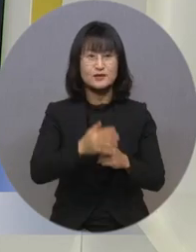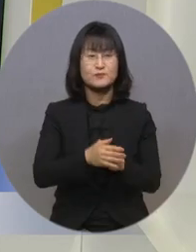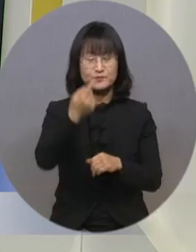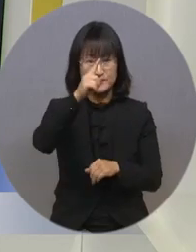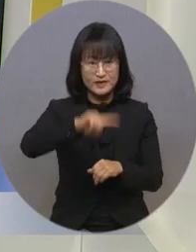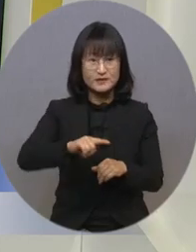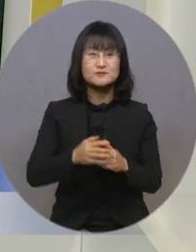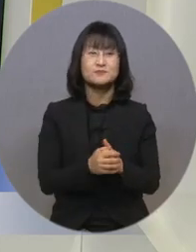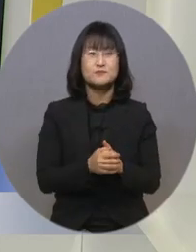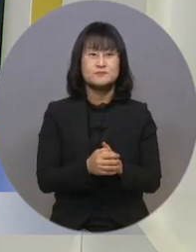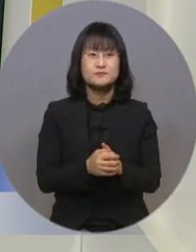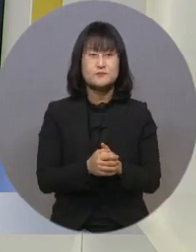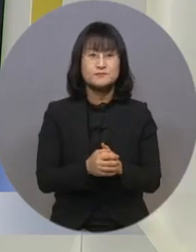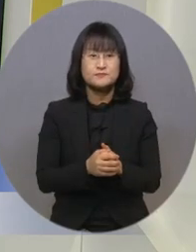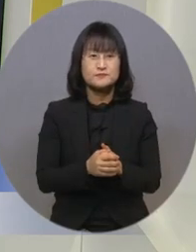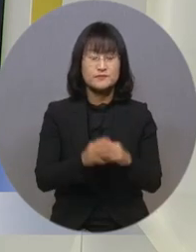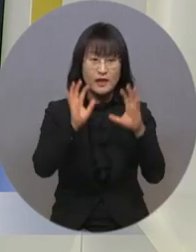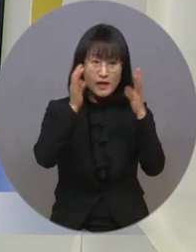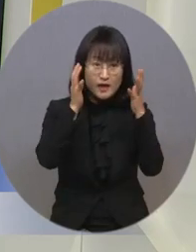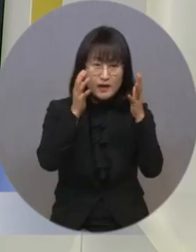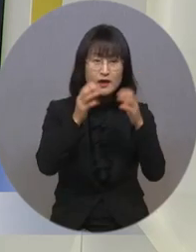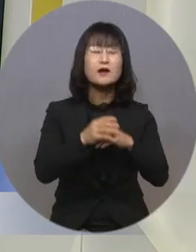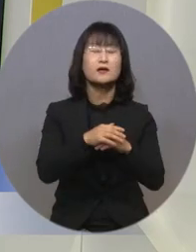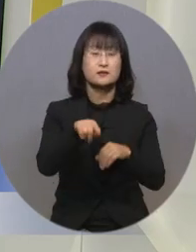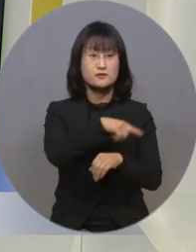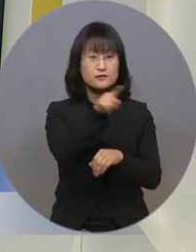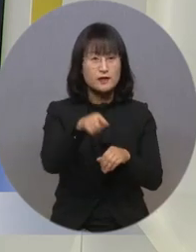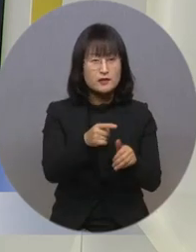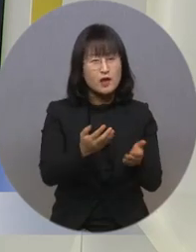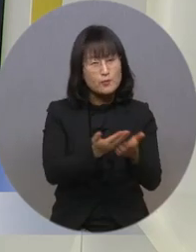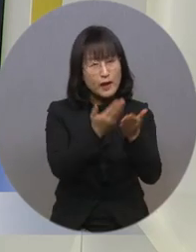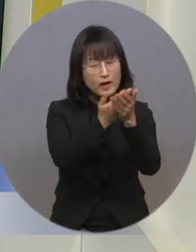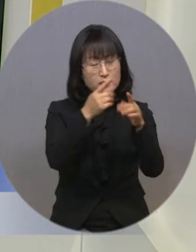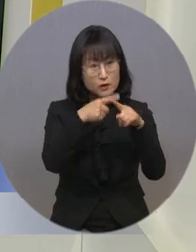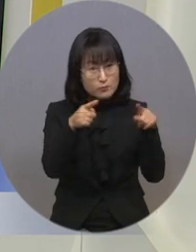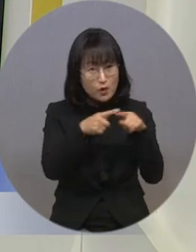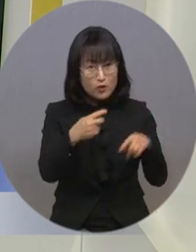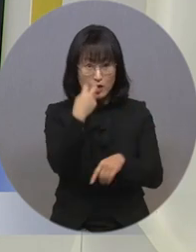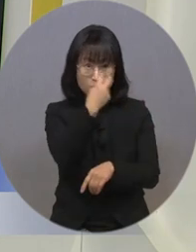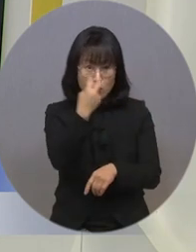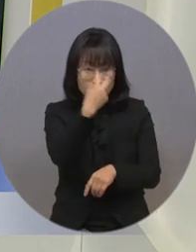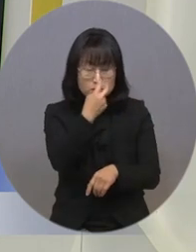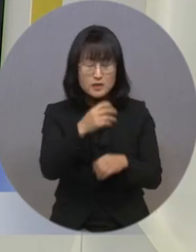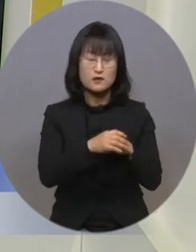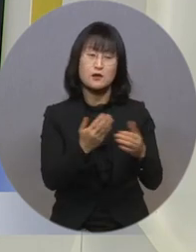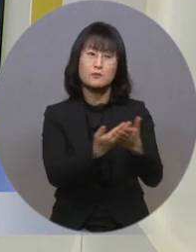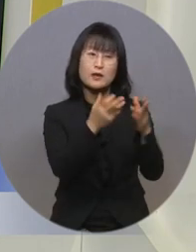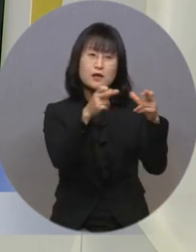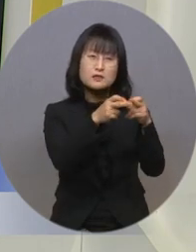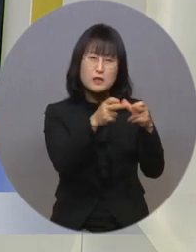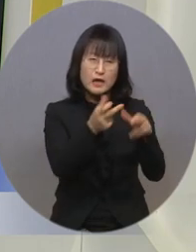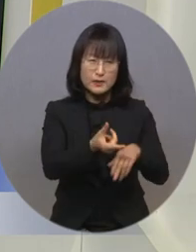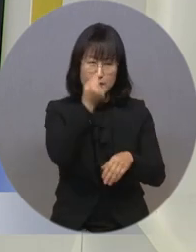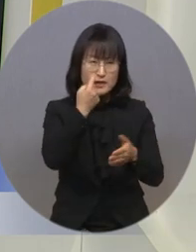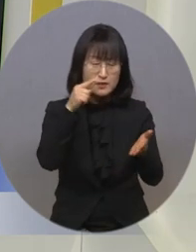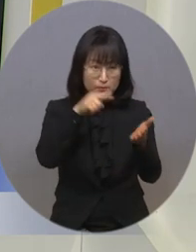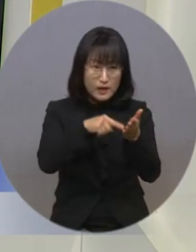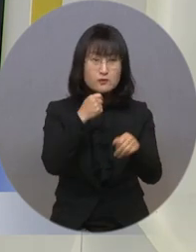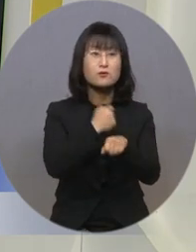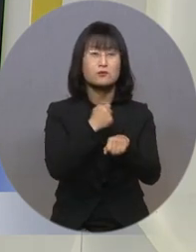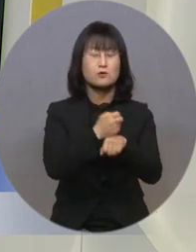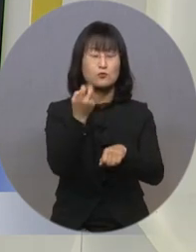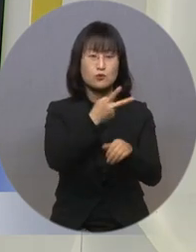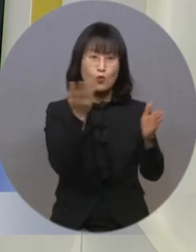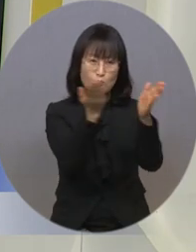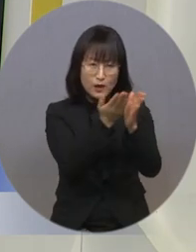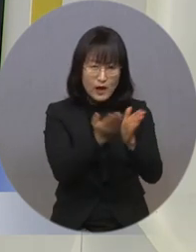다음 소식입니다. 영유아들을 대상으로 하는 발달평가 정밀검사는 발달장애 조기 발견과 시기에